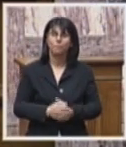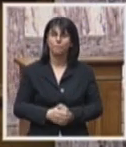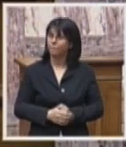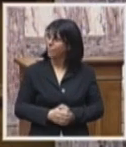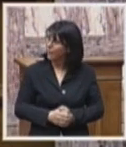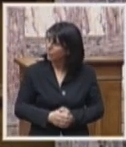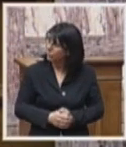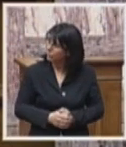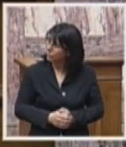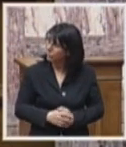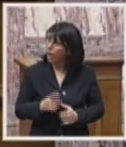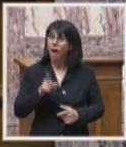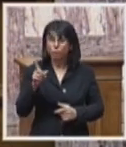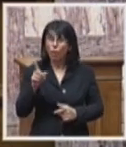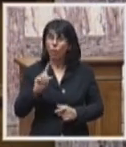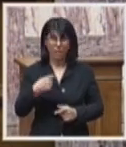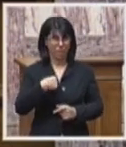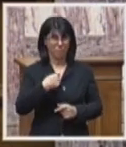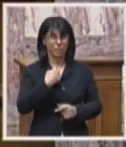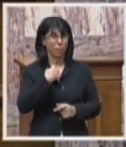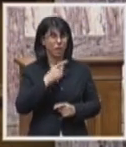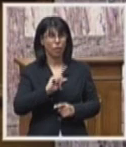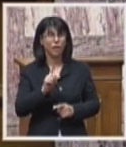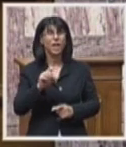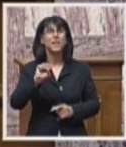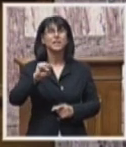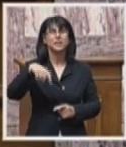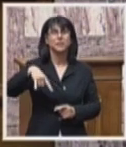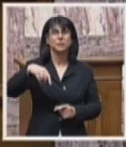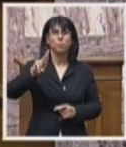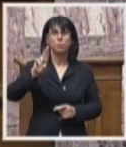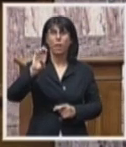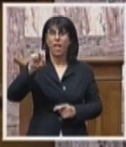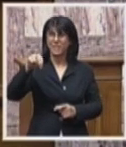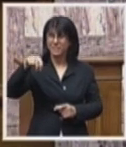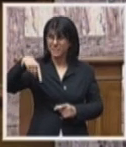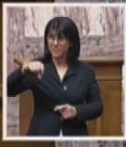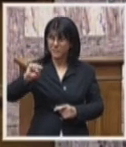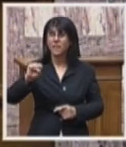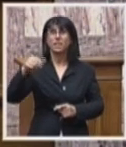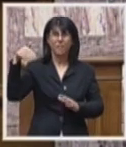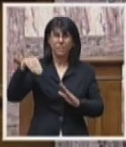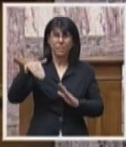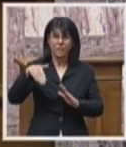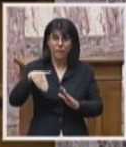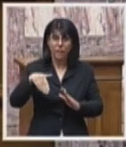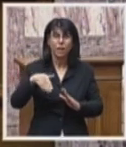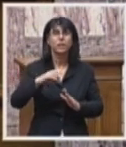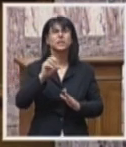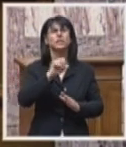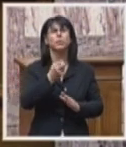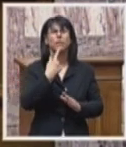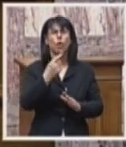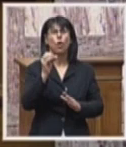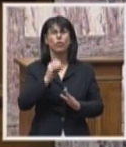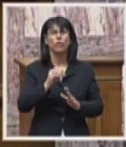σπρέτς, όχι η δικιά μας αποτυχία, κύριε Τσίπρα. Τα σπρέτς κατεβαίνανε μέχρι το Σεπτέμβριο και τον Οκτώβριο και από την